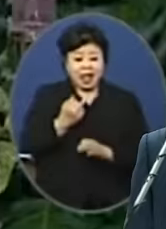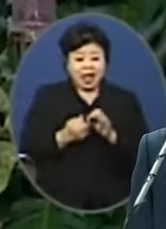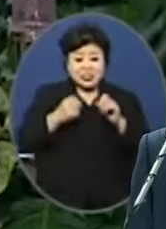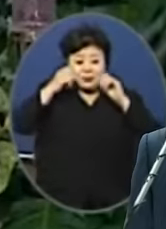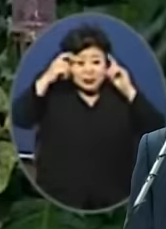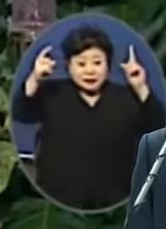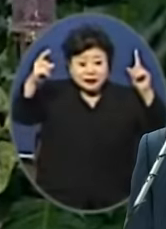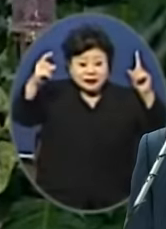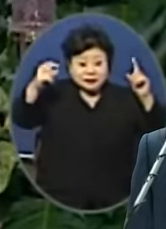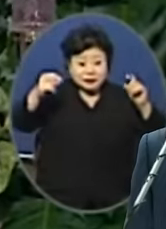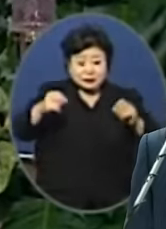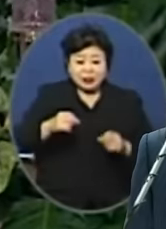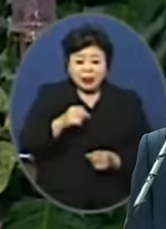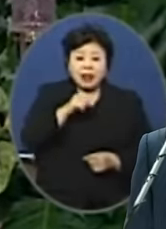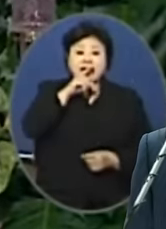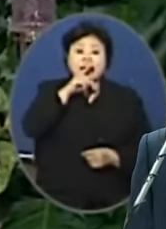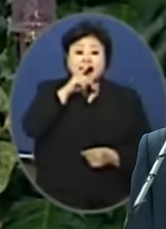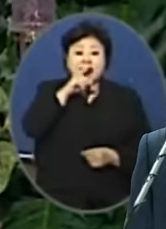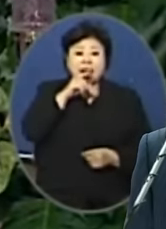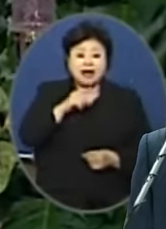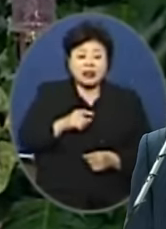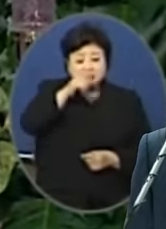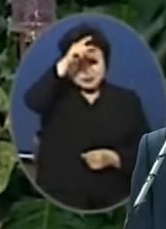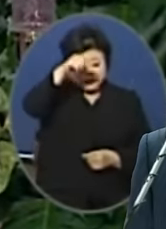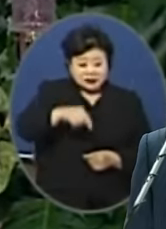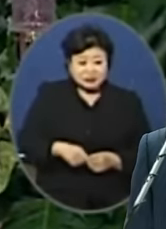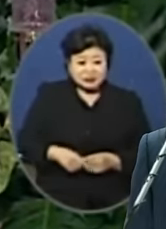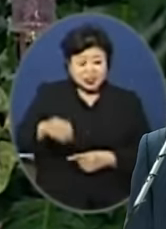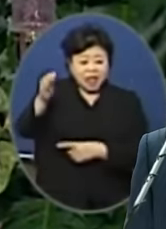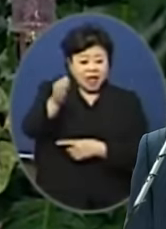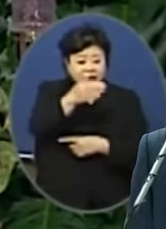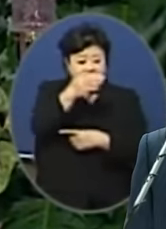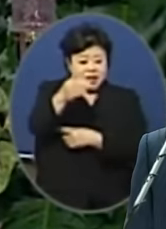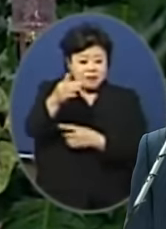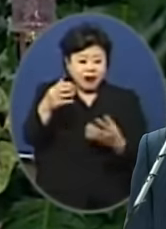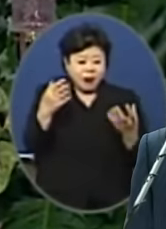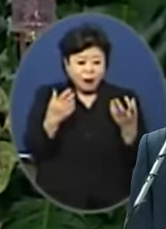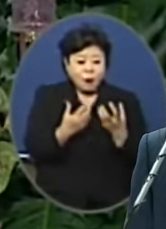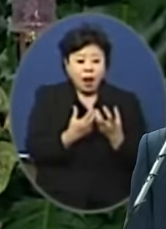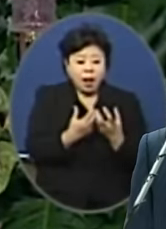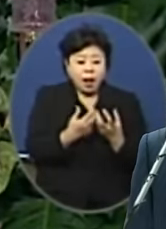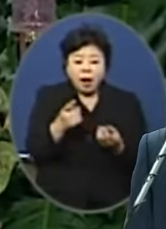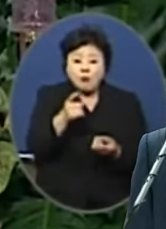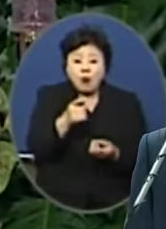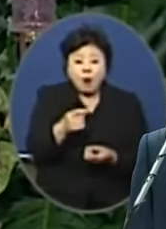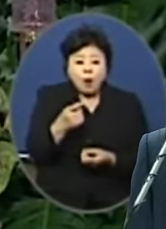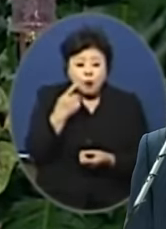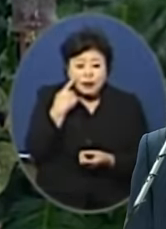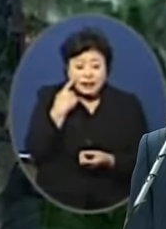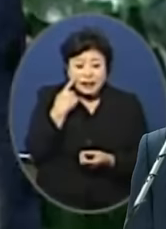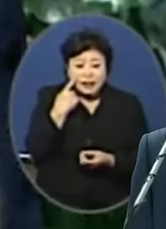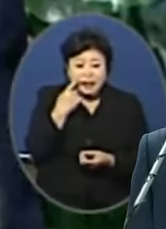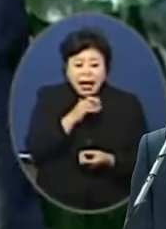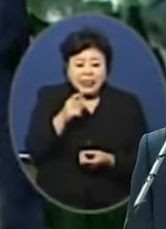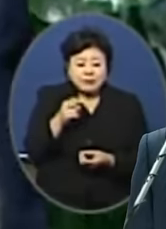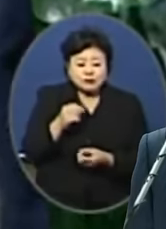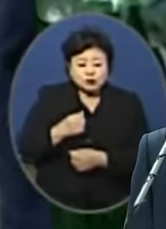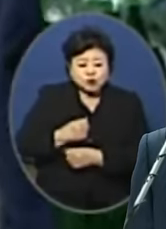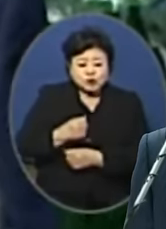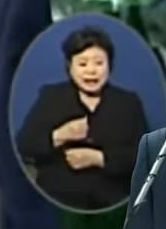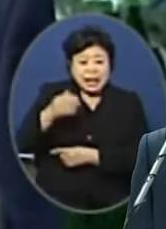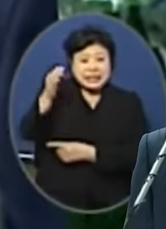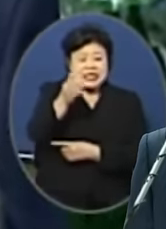아, 어? 온 천지의 깃발 천체입니다. 그 무슨 깃발인가 보니까는 아람 군대의